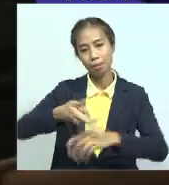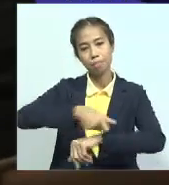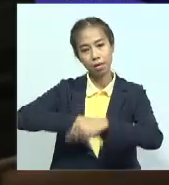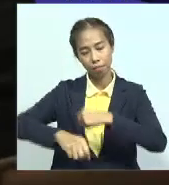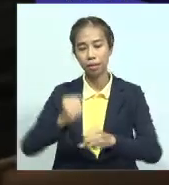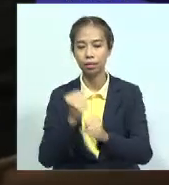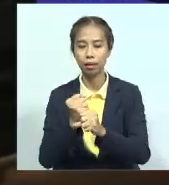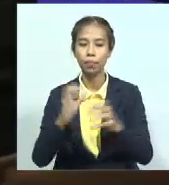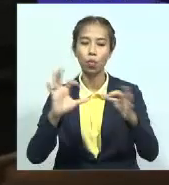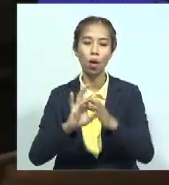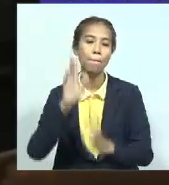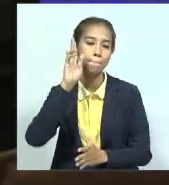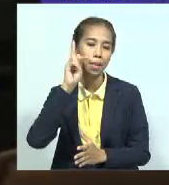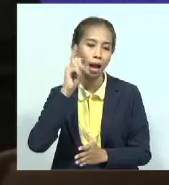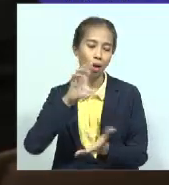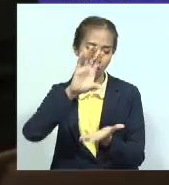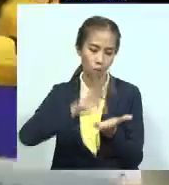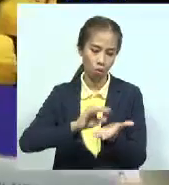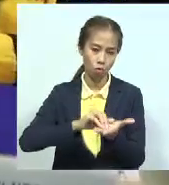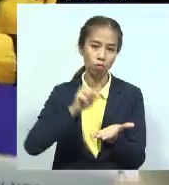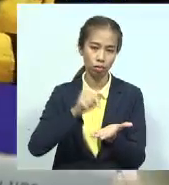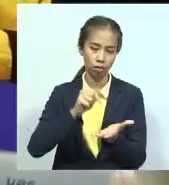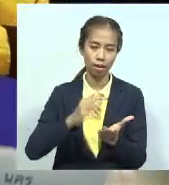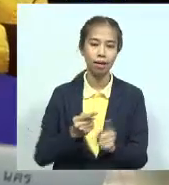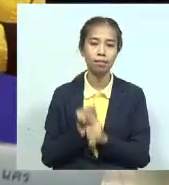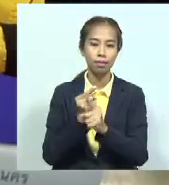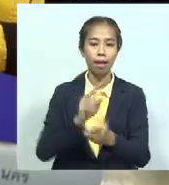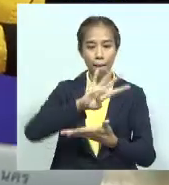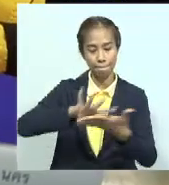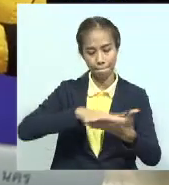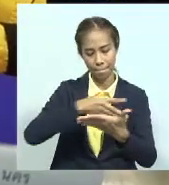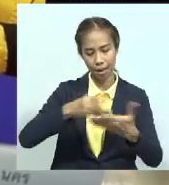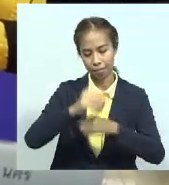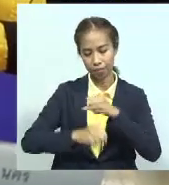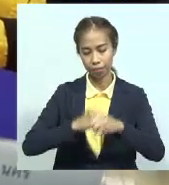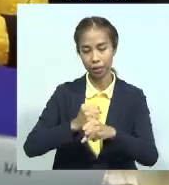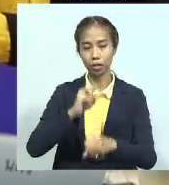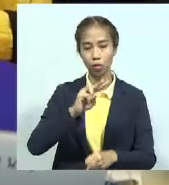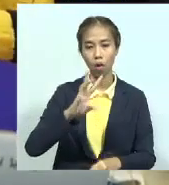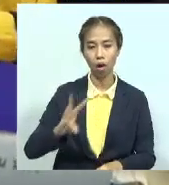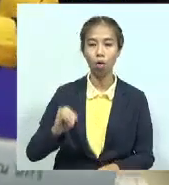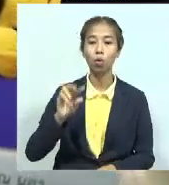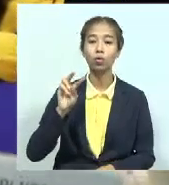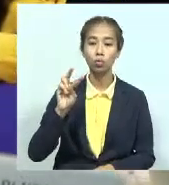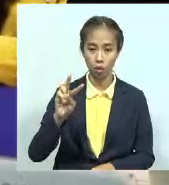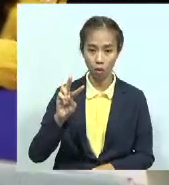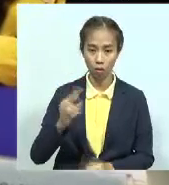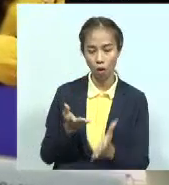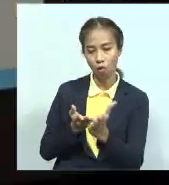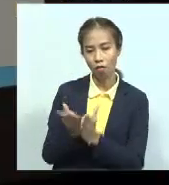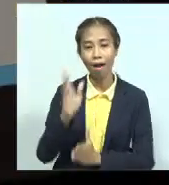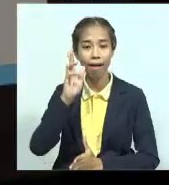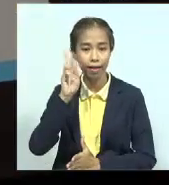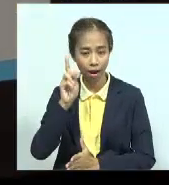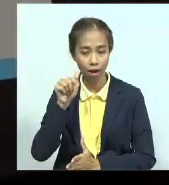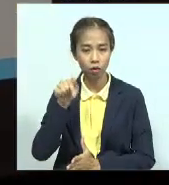ข้อมูลข่าวสารภาครัฐตามแผนปฏิรูปประเทศประจำปี2562ด้านสื่อสารมวลชนเทคโนโลยีสารสนเ